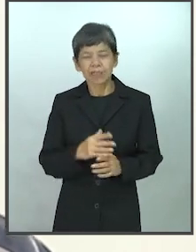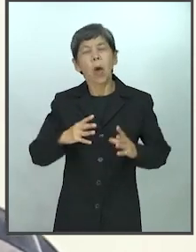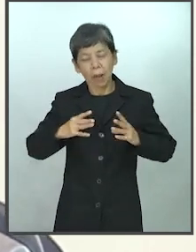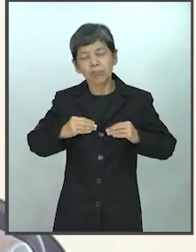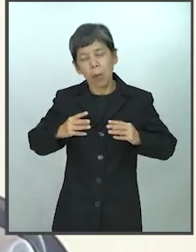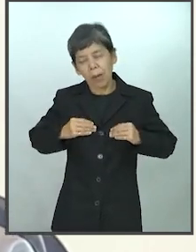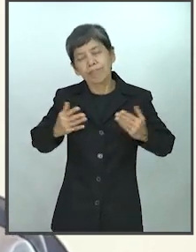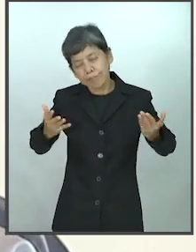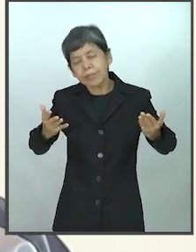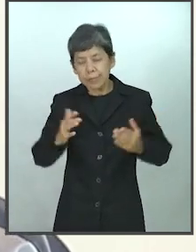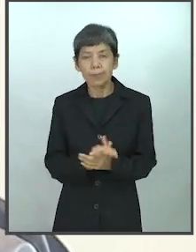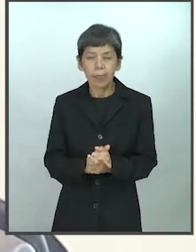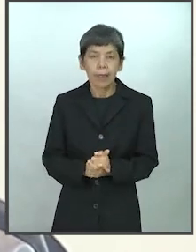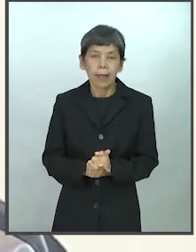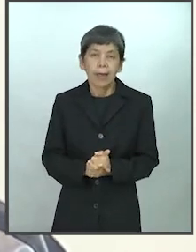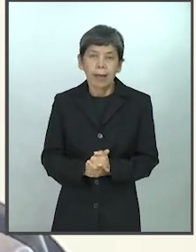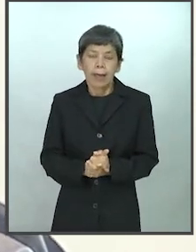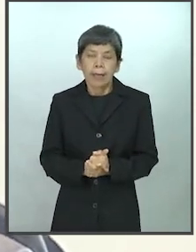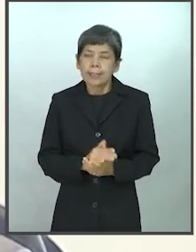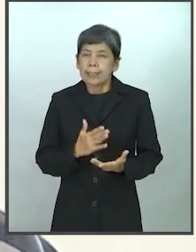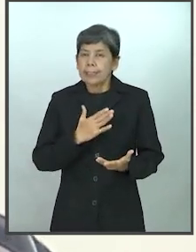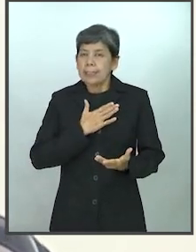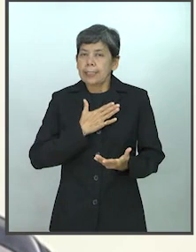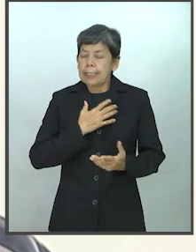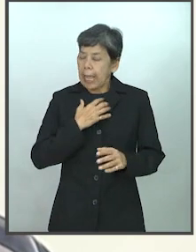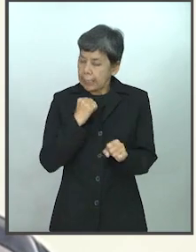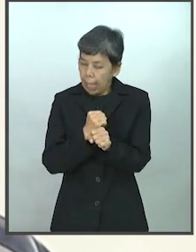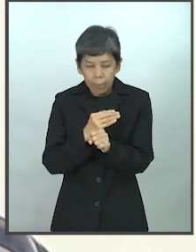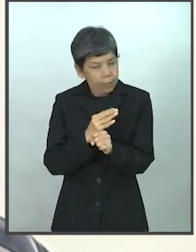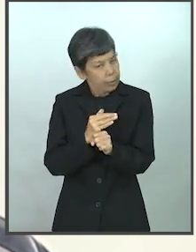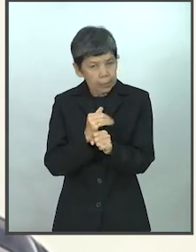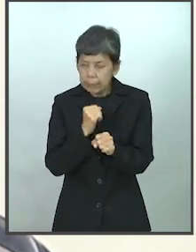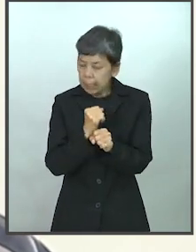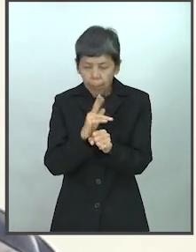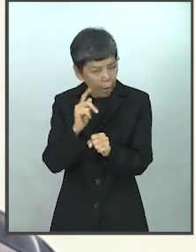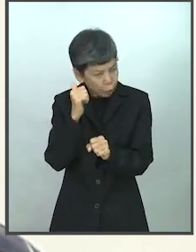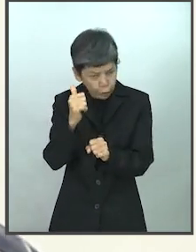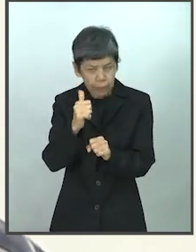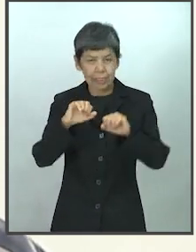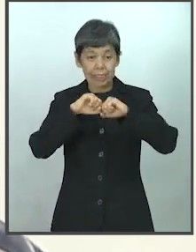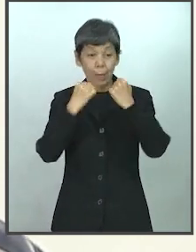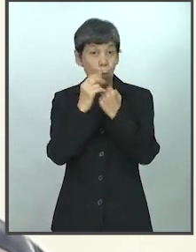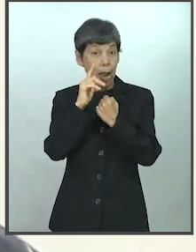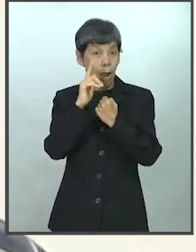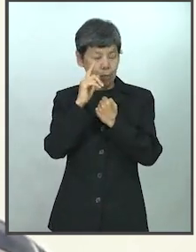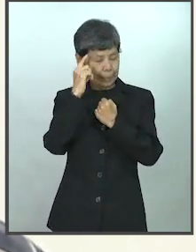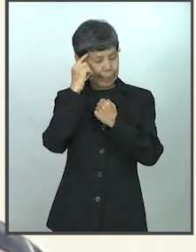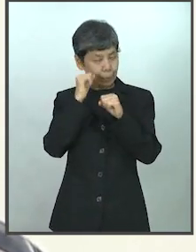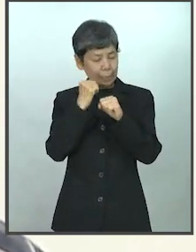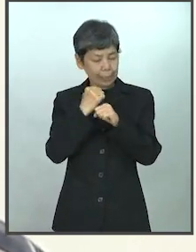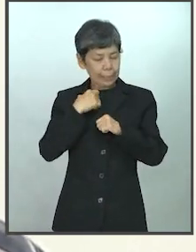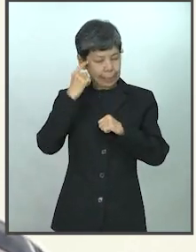ครับ ก็เพื่อที่จะสร้างข่าวดีบ้างสมาคมนักข่าวอาชญากรรมแห่งประเทศไทยนี่แห